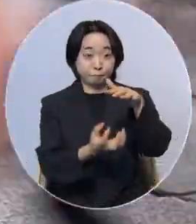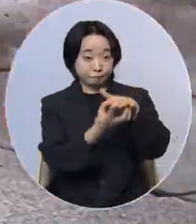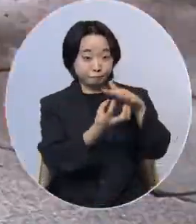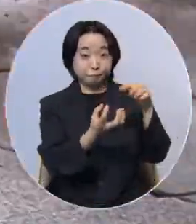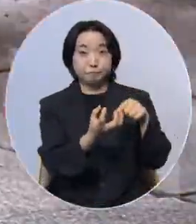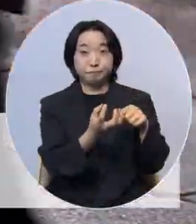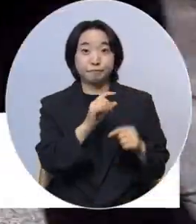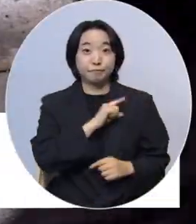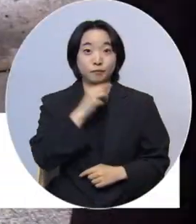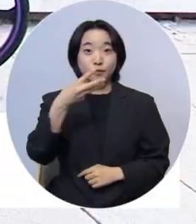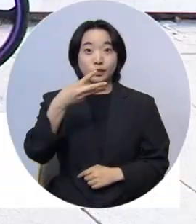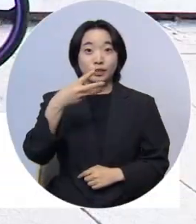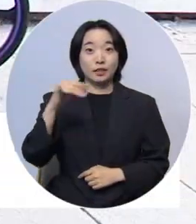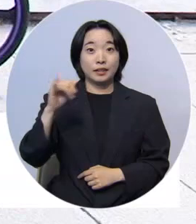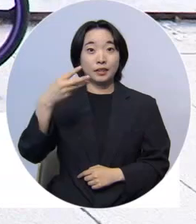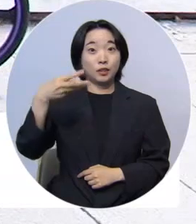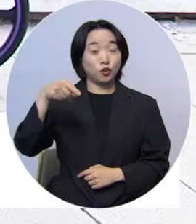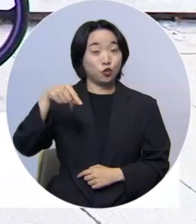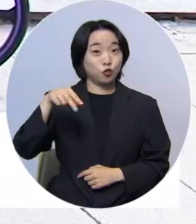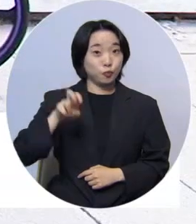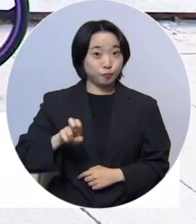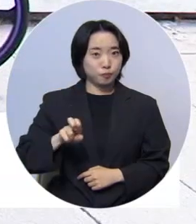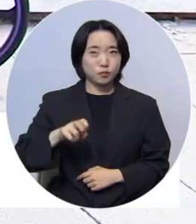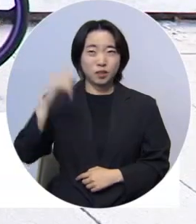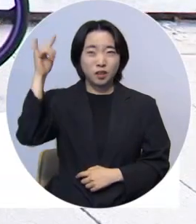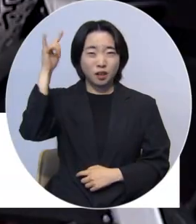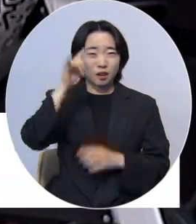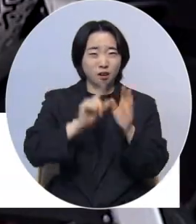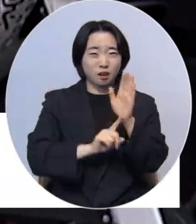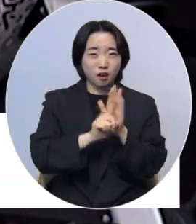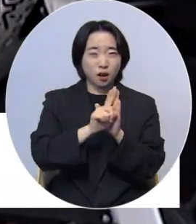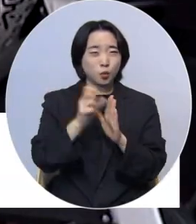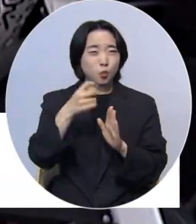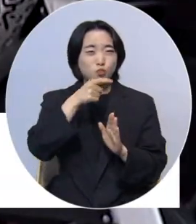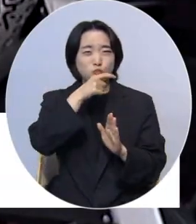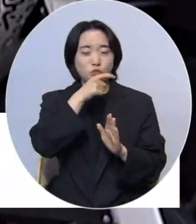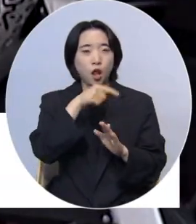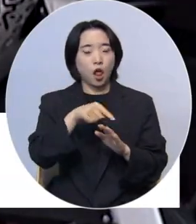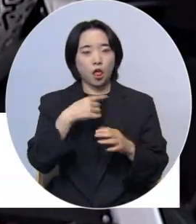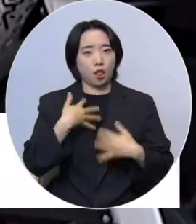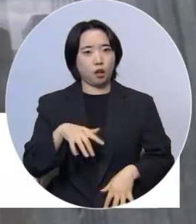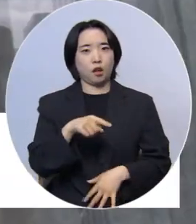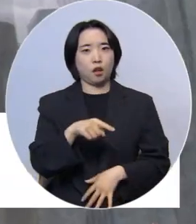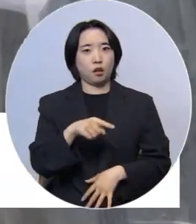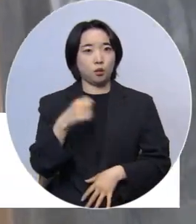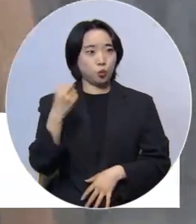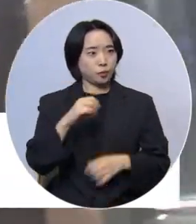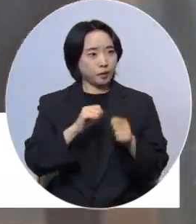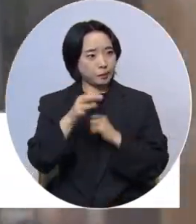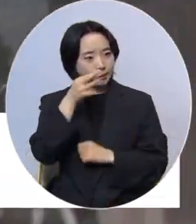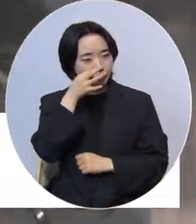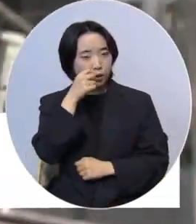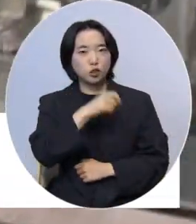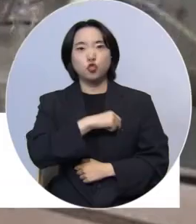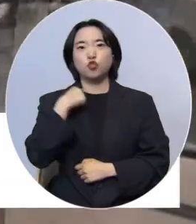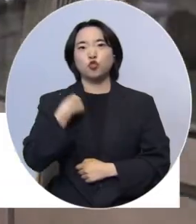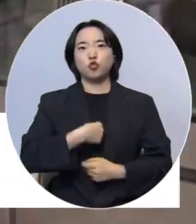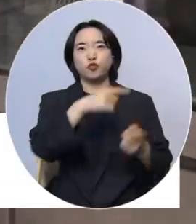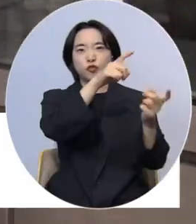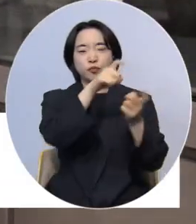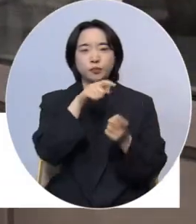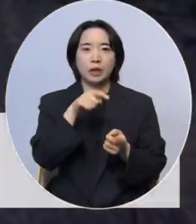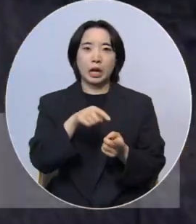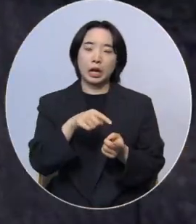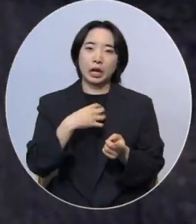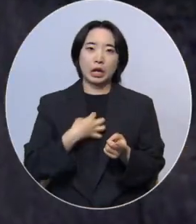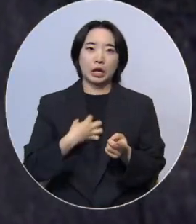고온과 습도에 취약한 탓인데 대부분 중국산 배터리를 사용하고 있다는 점도 불안을 키웁니다. 취재진이 강남역 주변의